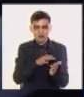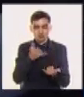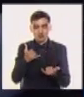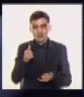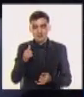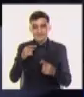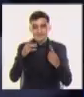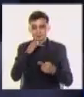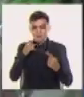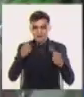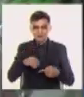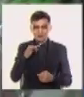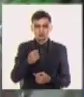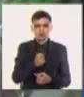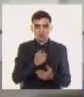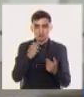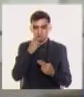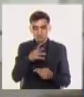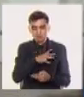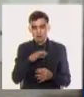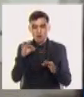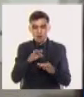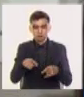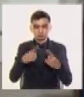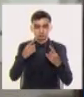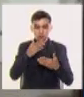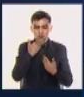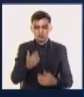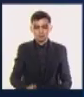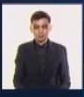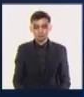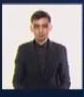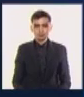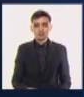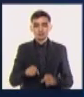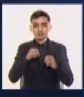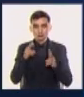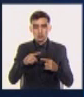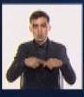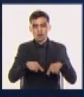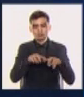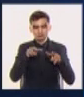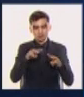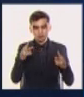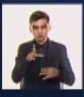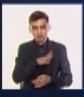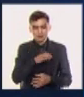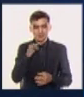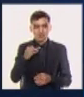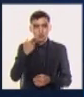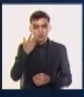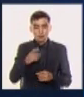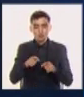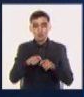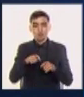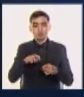видим что к сожалению плодов этой реформы нет вот контролирующие органы как мы заметили реагирует только после того